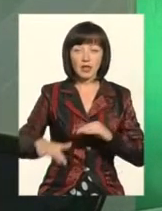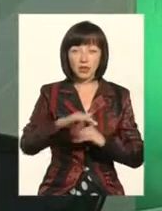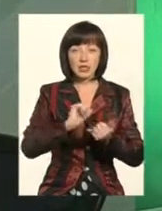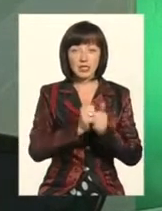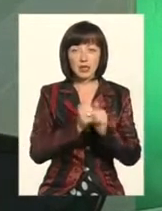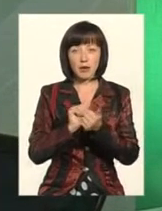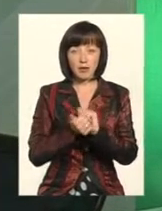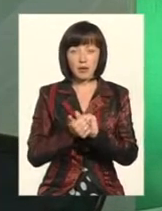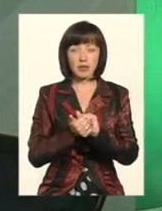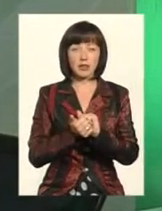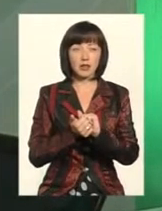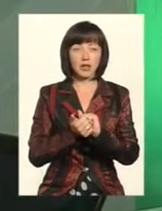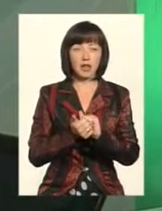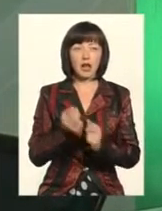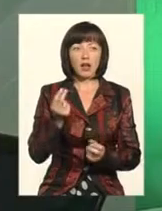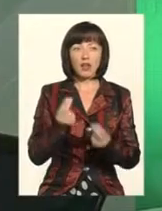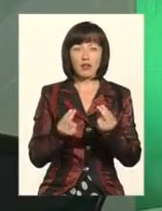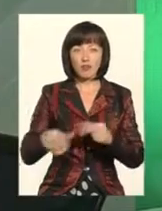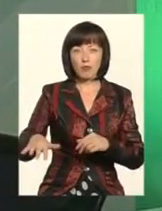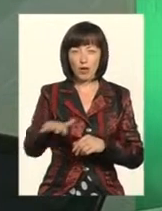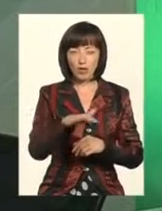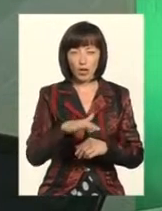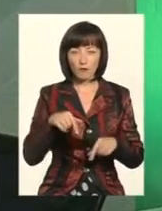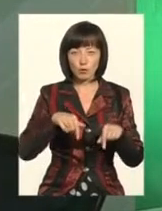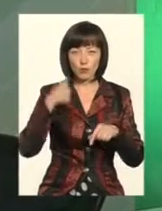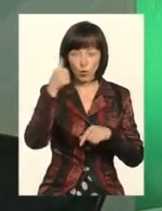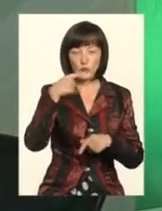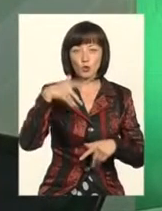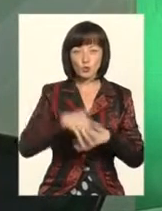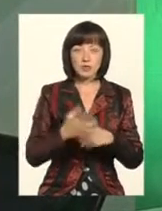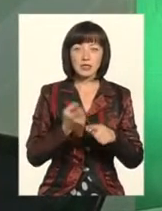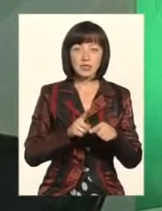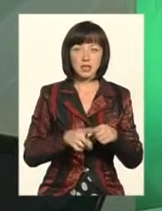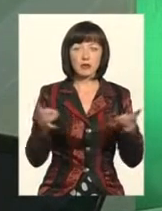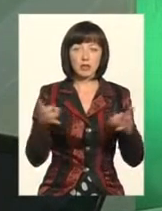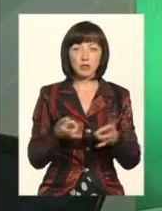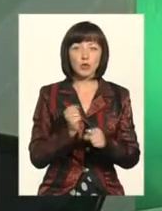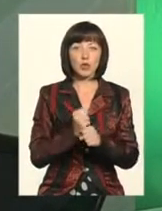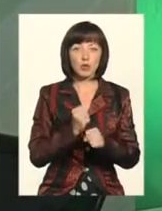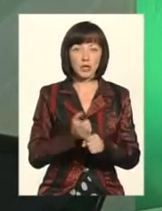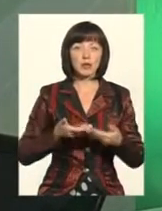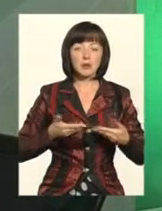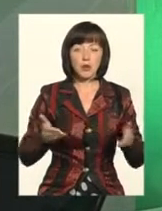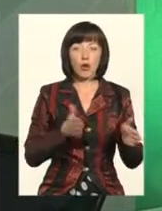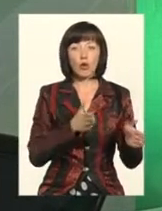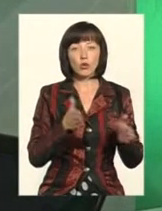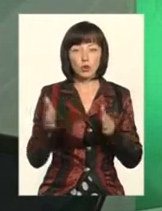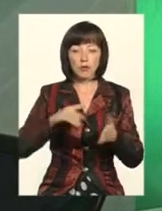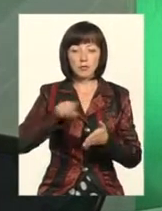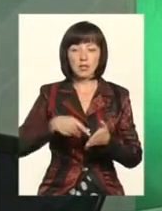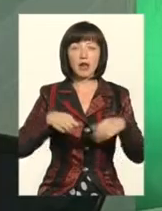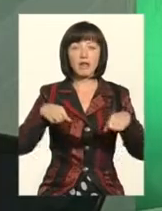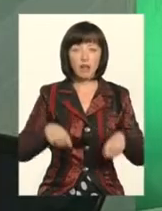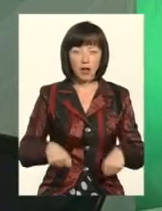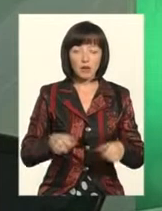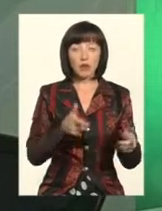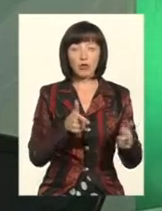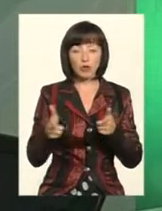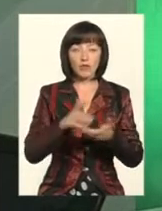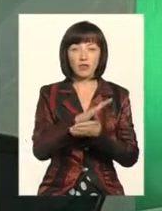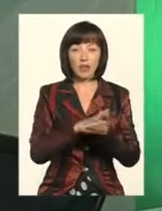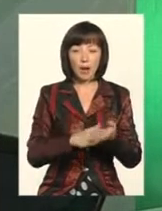заміна контейнерних майданчиків в цьому році. Ми розуміємо, що це потрібно робити, і ми готові, міська влада готова, і будемо далі